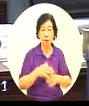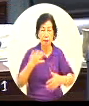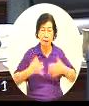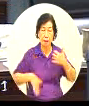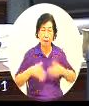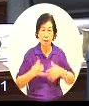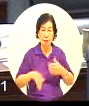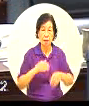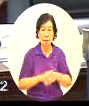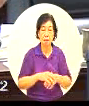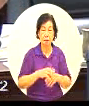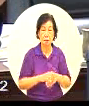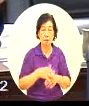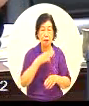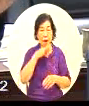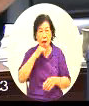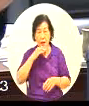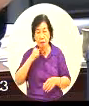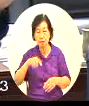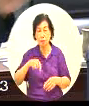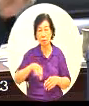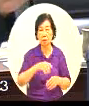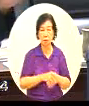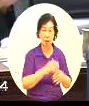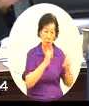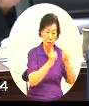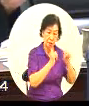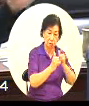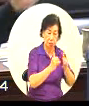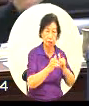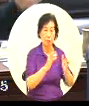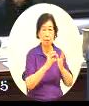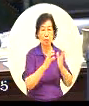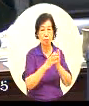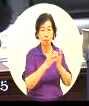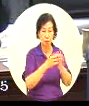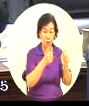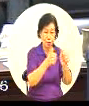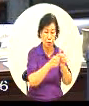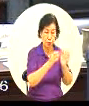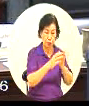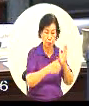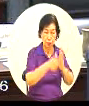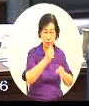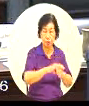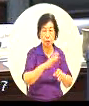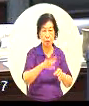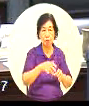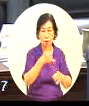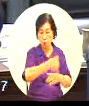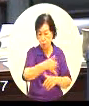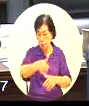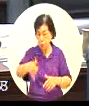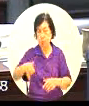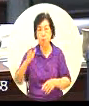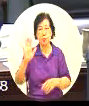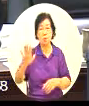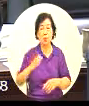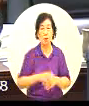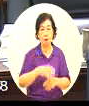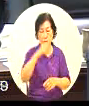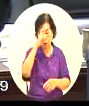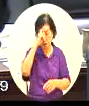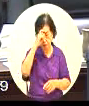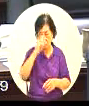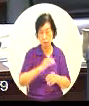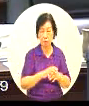顾着长辈遮吼，咱社会局遮副局长啦、啊，哦，安尼四拢四个安尼走，我是讲看社会局吼，从